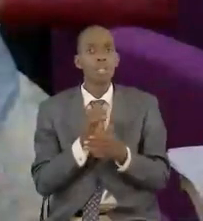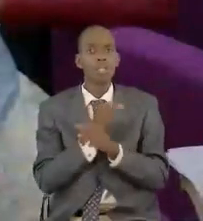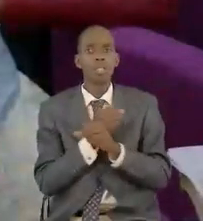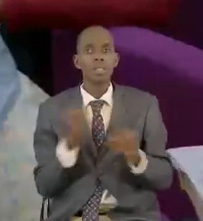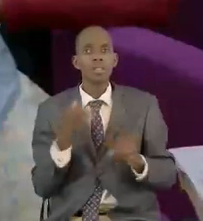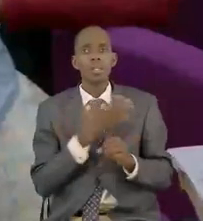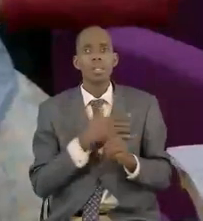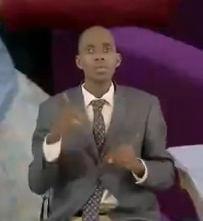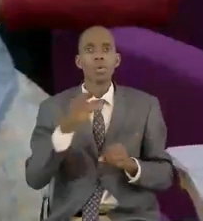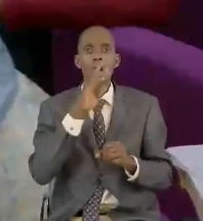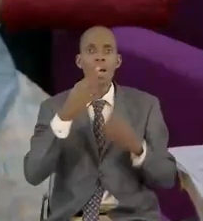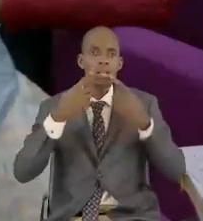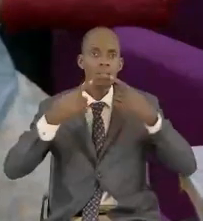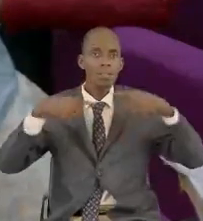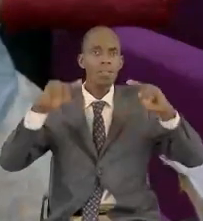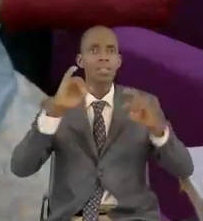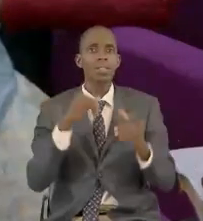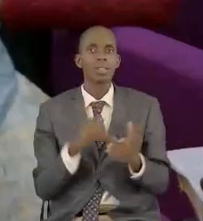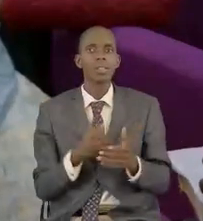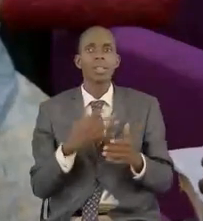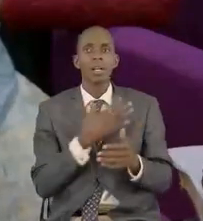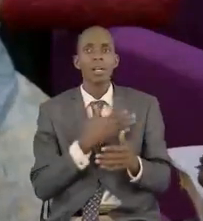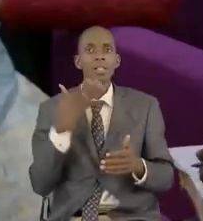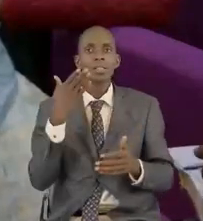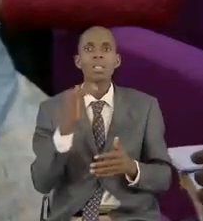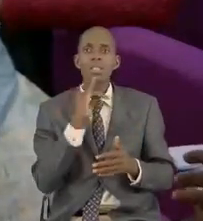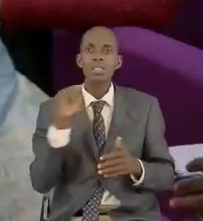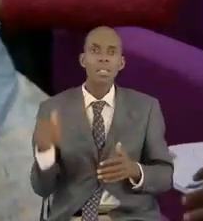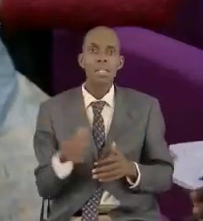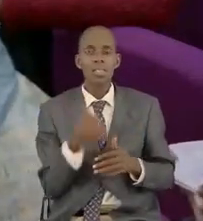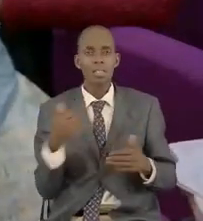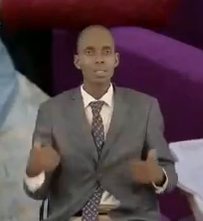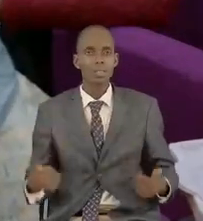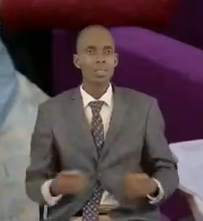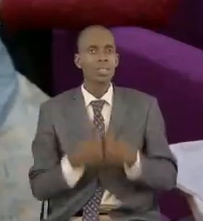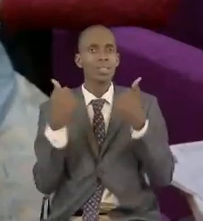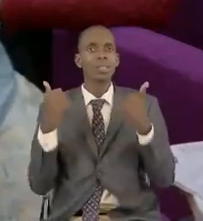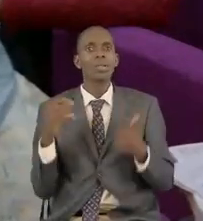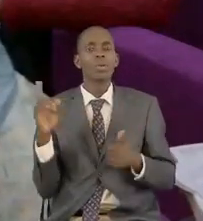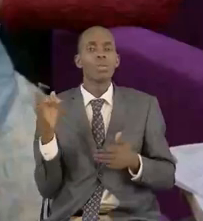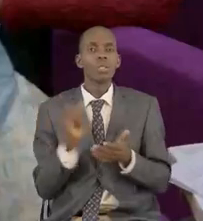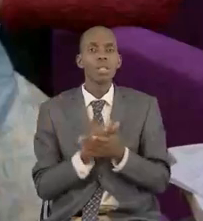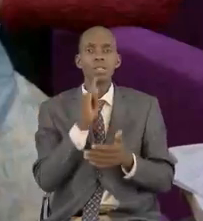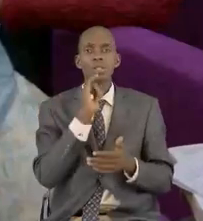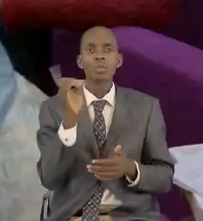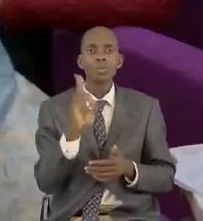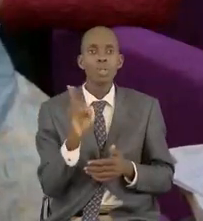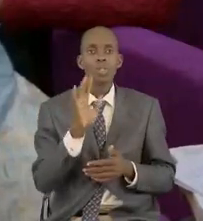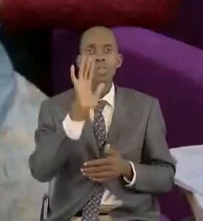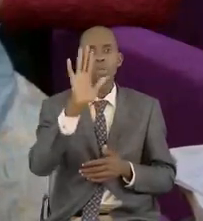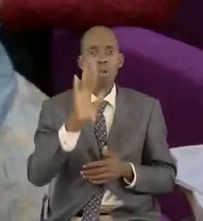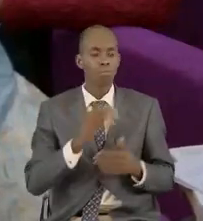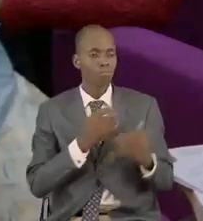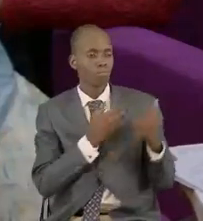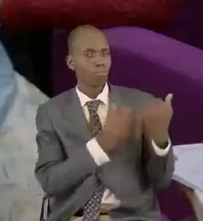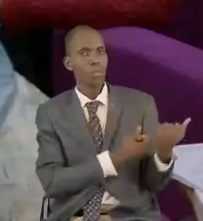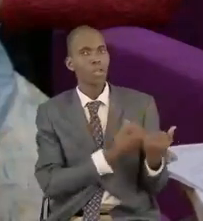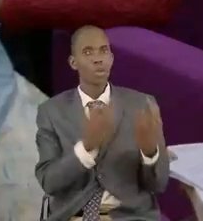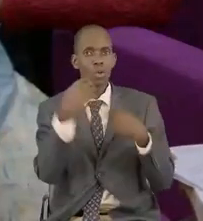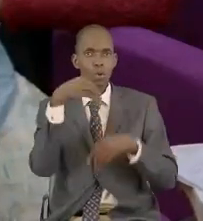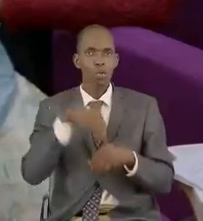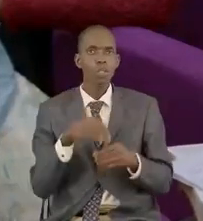et s'il a un défi c'est là que l'audace doit se présenter que tu déclares